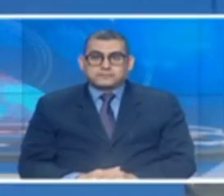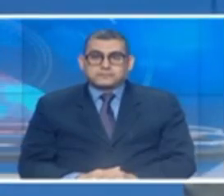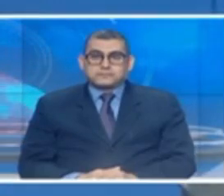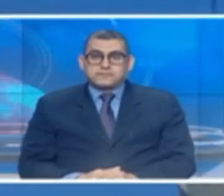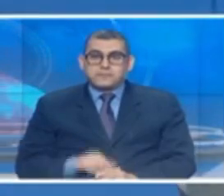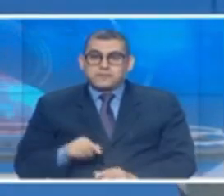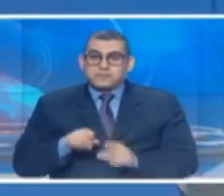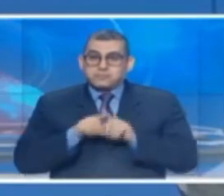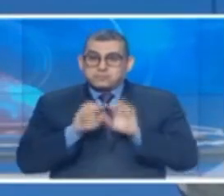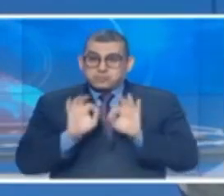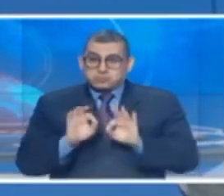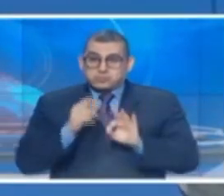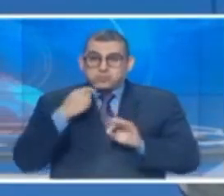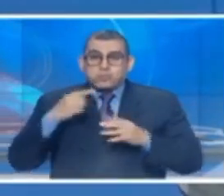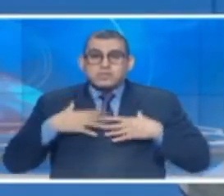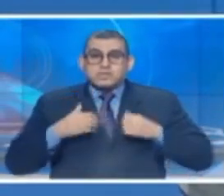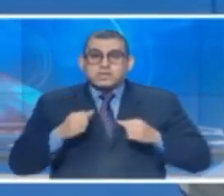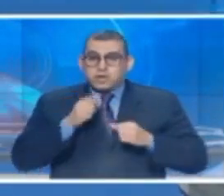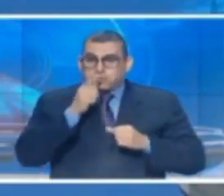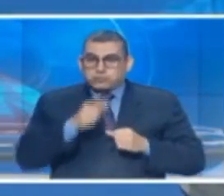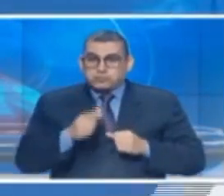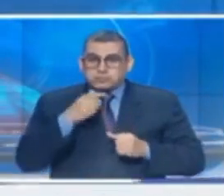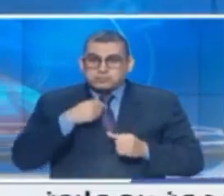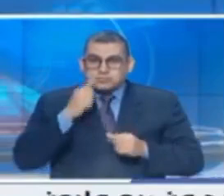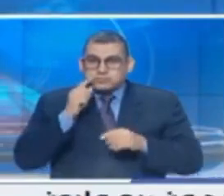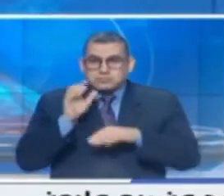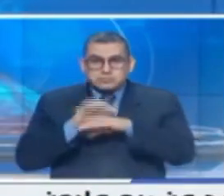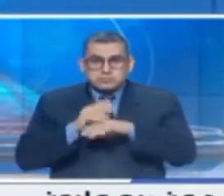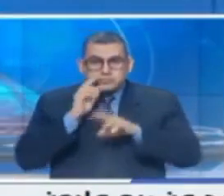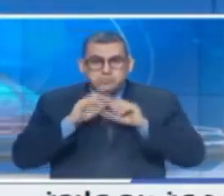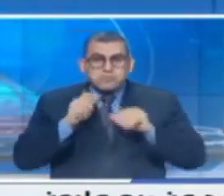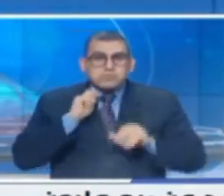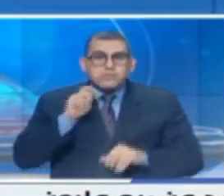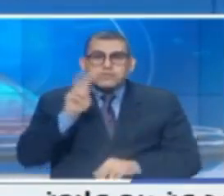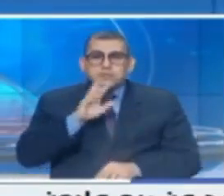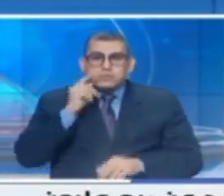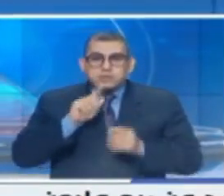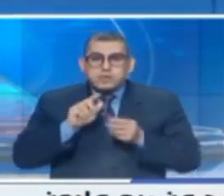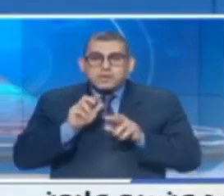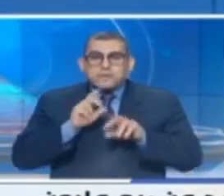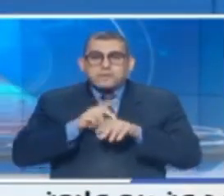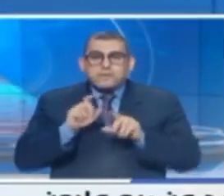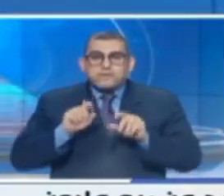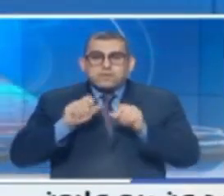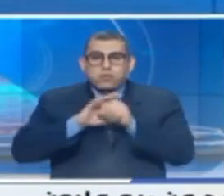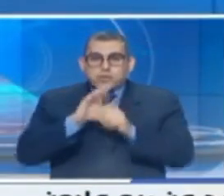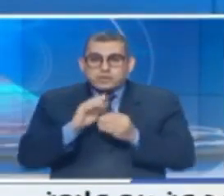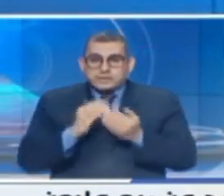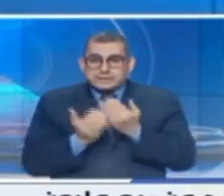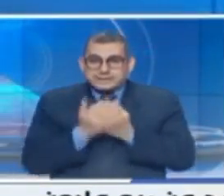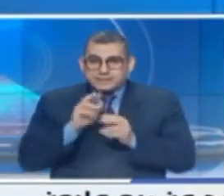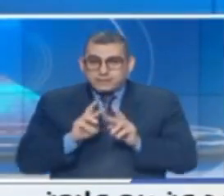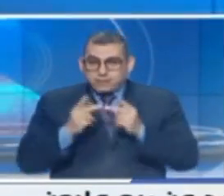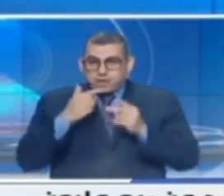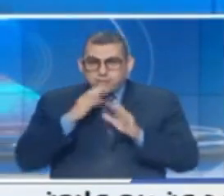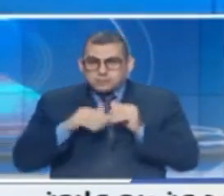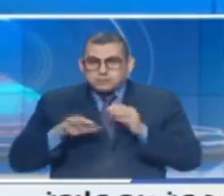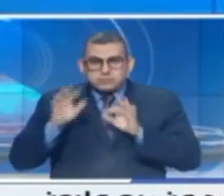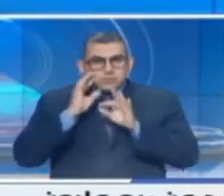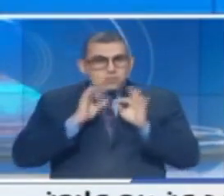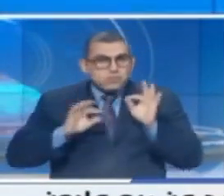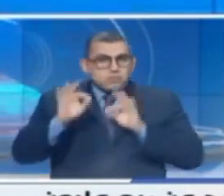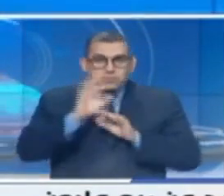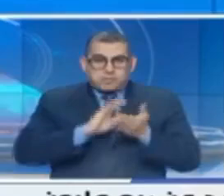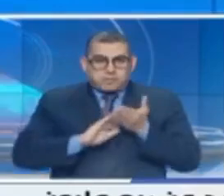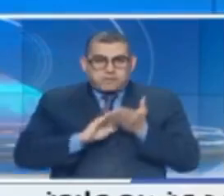في السياق ذاته جددت الصحة تأكيدها عدم رصد أي إصابة بالمتحور الجديد أوميكرون في مصر حتى الآن. وفيما يخص